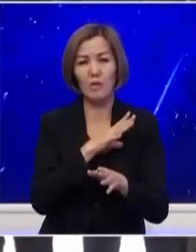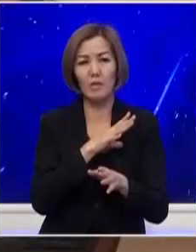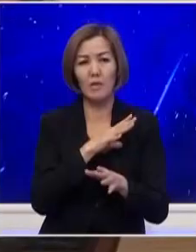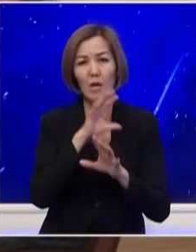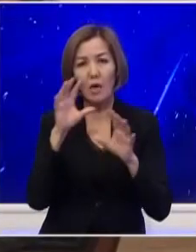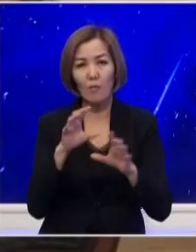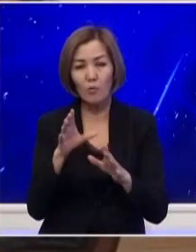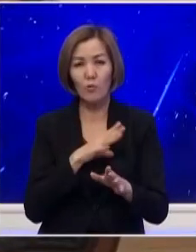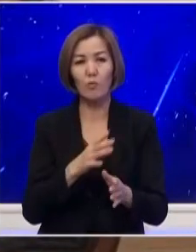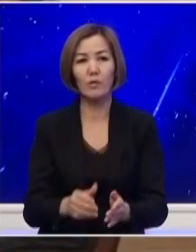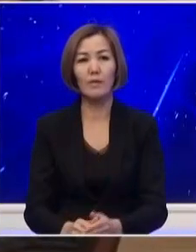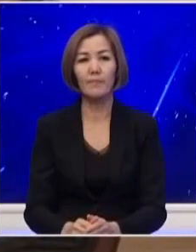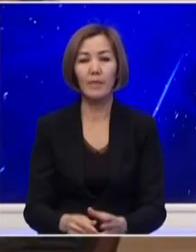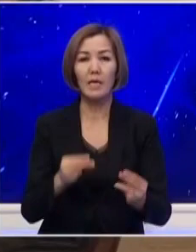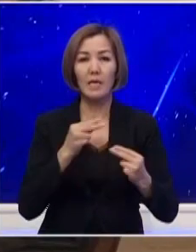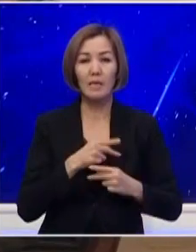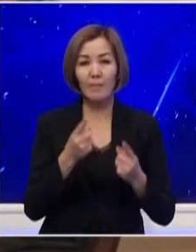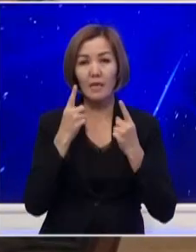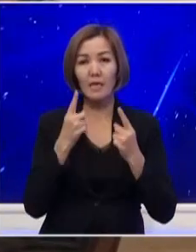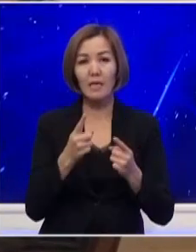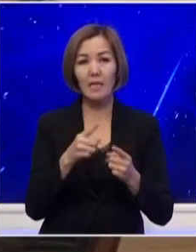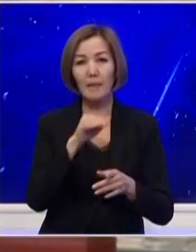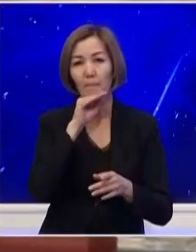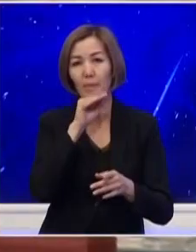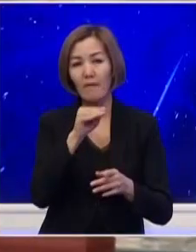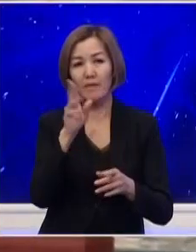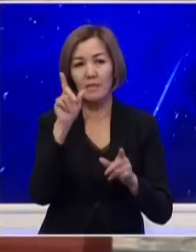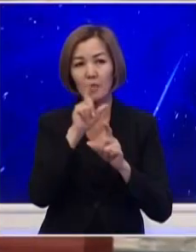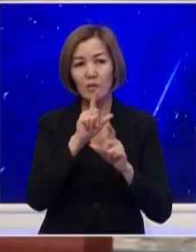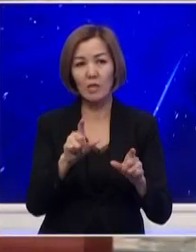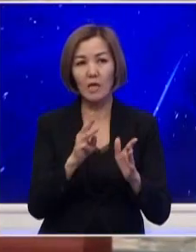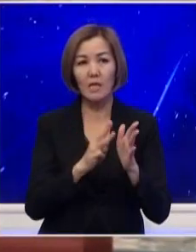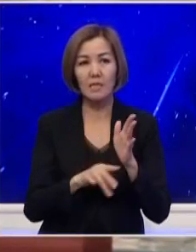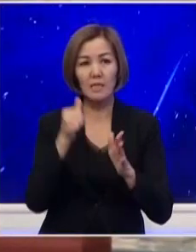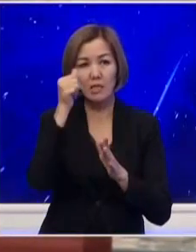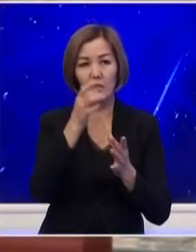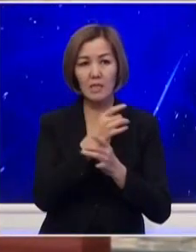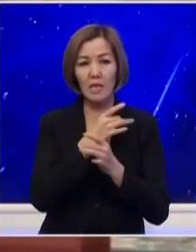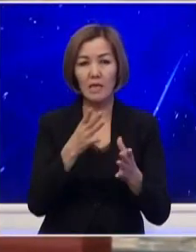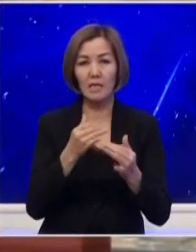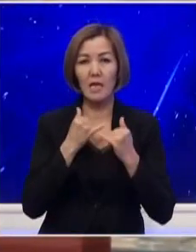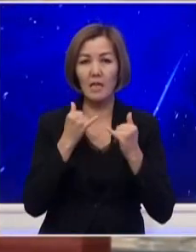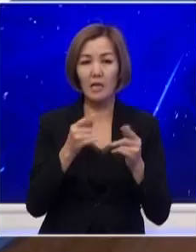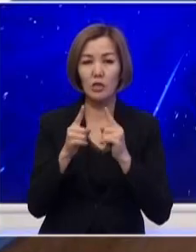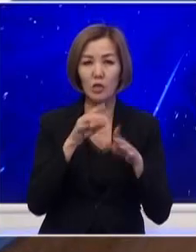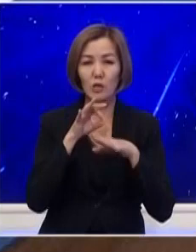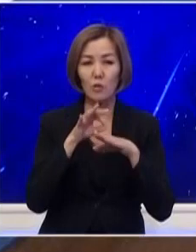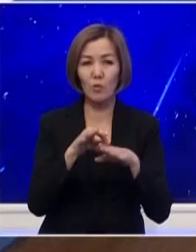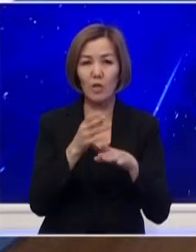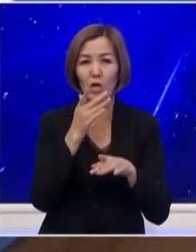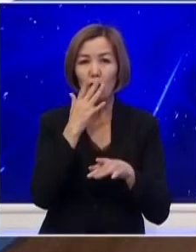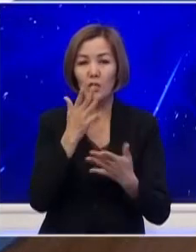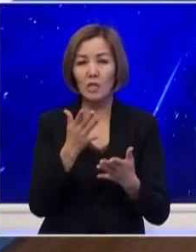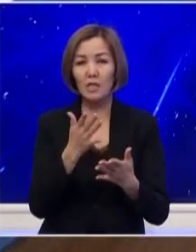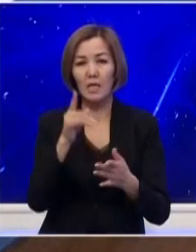әке. Ерен еңбек ескеріледі. Профессордың еңбек еткен білім ордасында 80 жылдығына арналған жиын өтті. Тағылымды шараға шетел